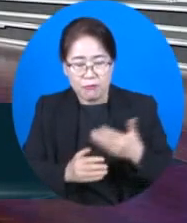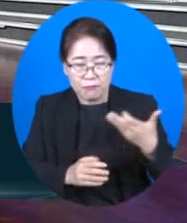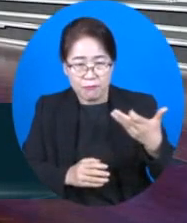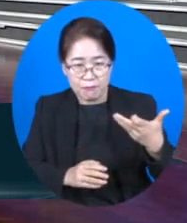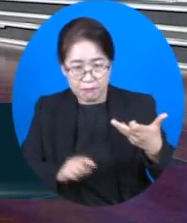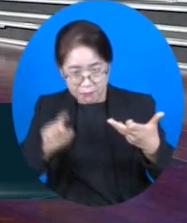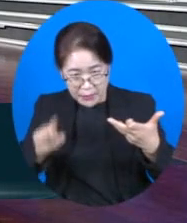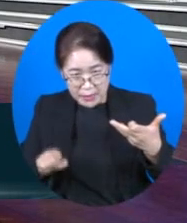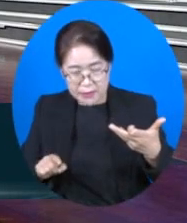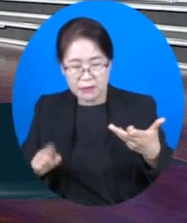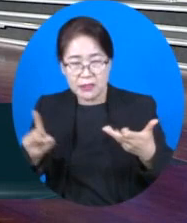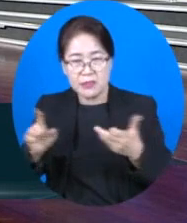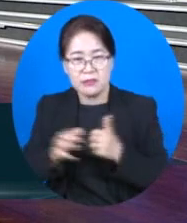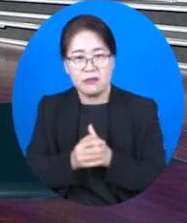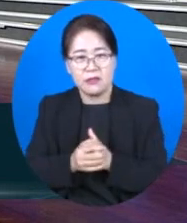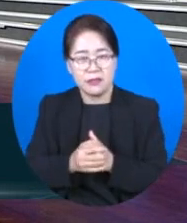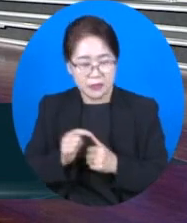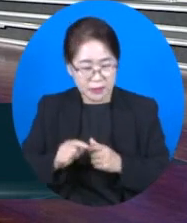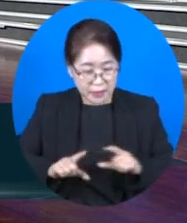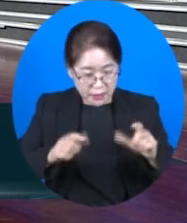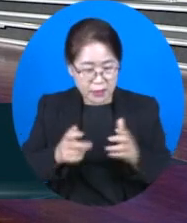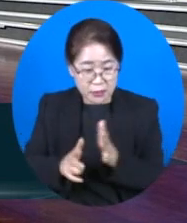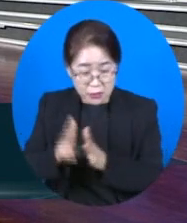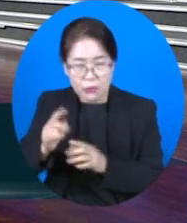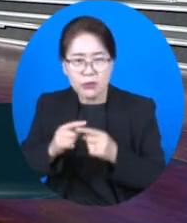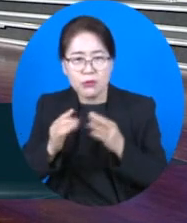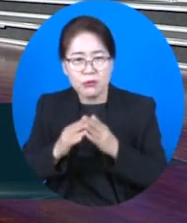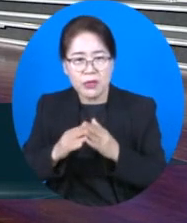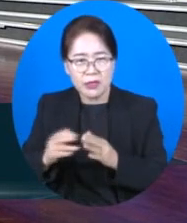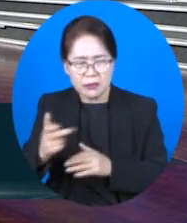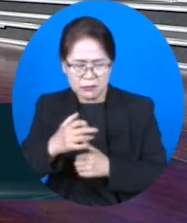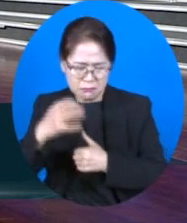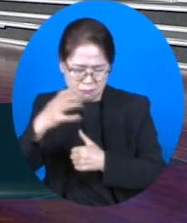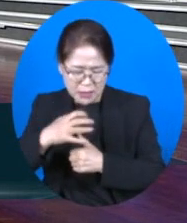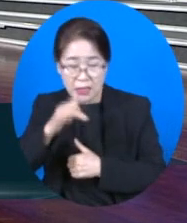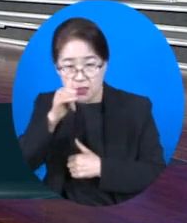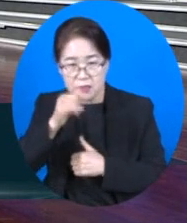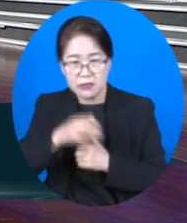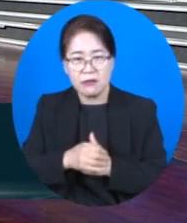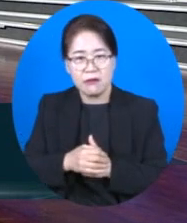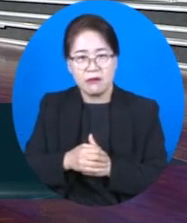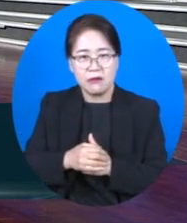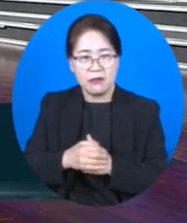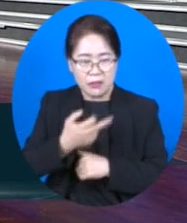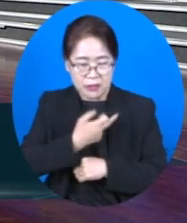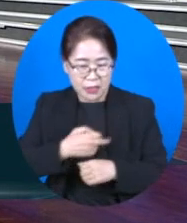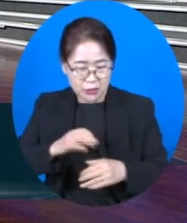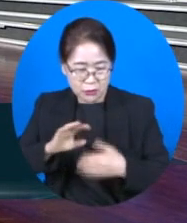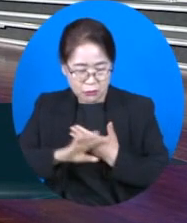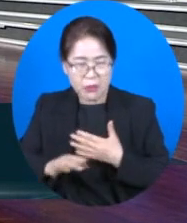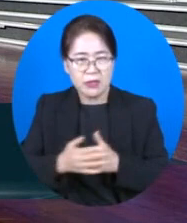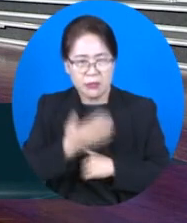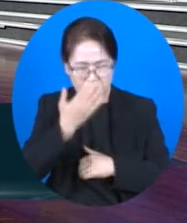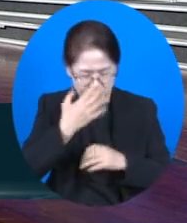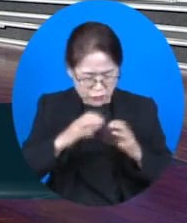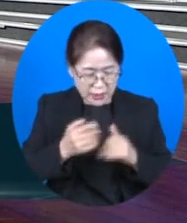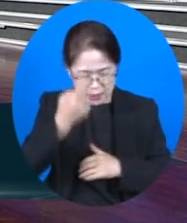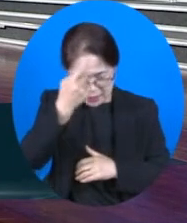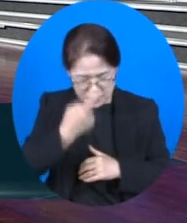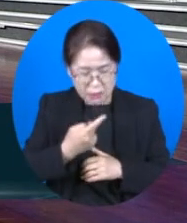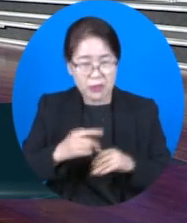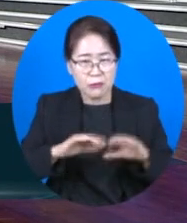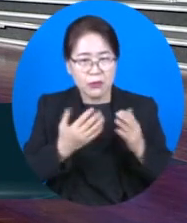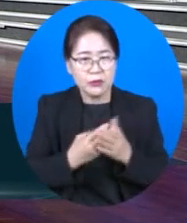함께 읽겠습니다. 다 같이요. 그날에 예루살렘에 있는 교회에 큰 박해가 있어 사도 외에는 다 유대와 사마리아